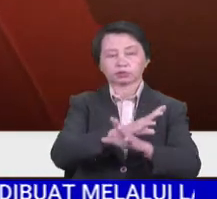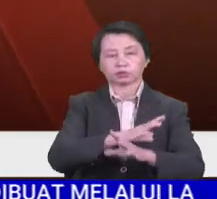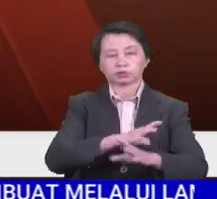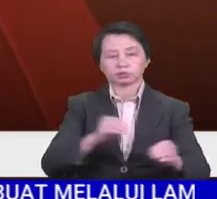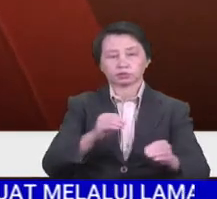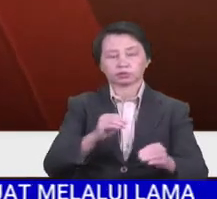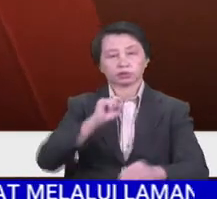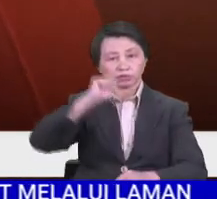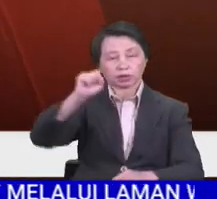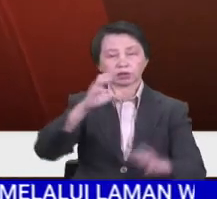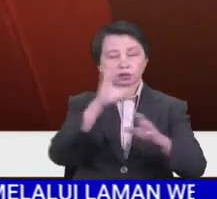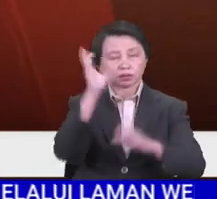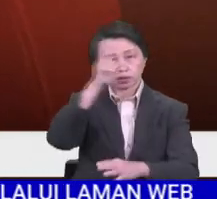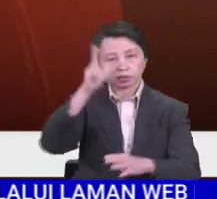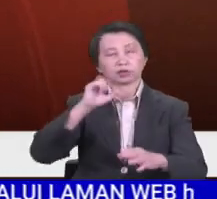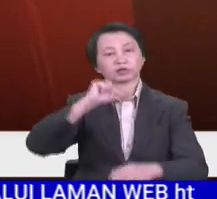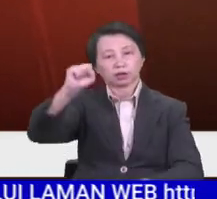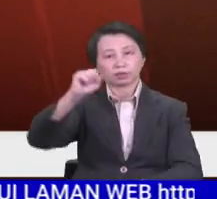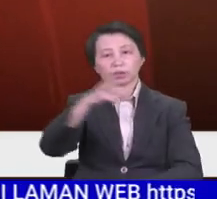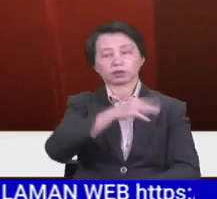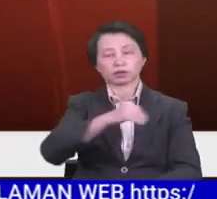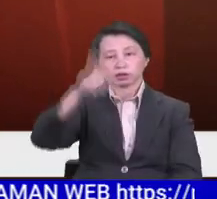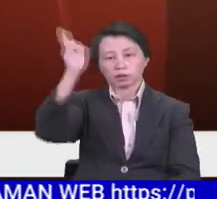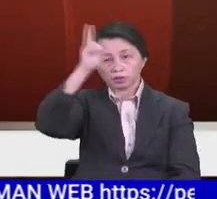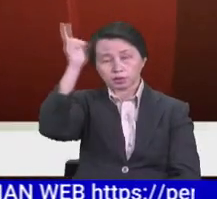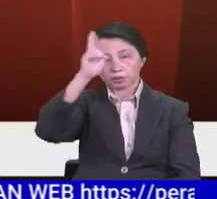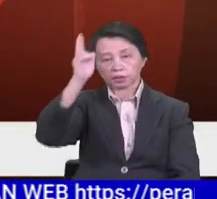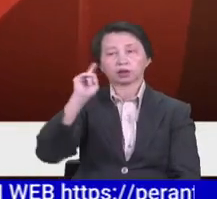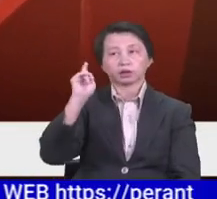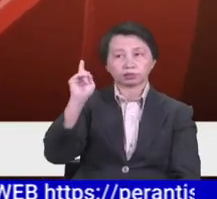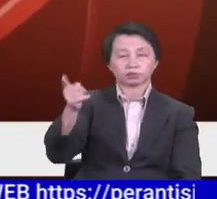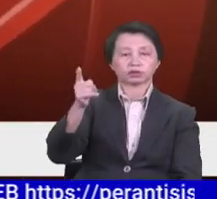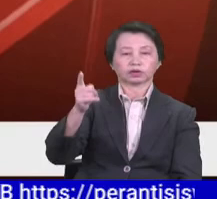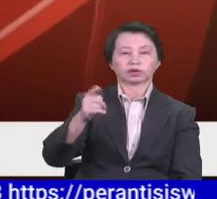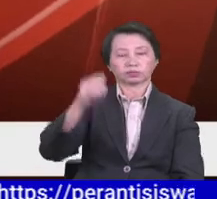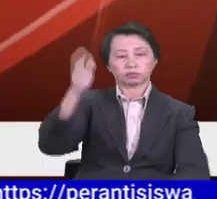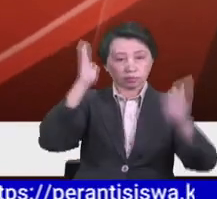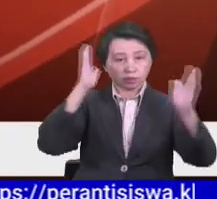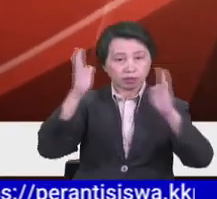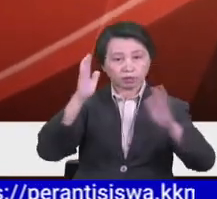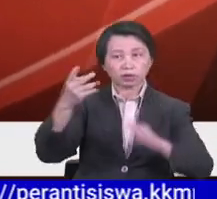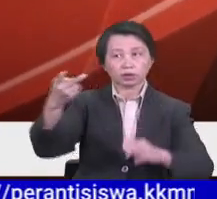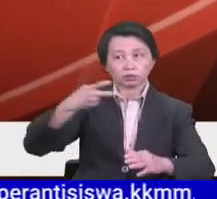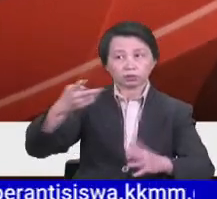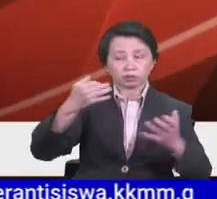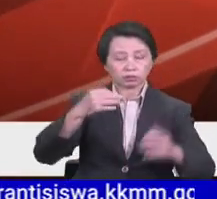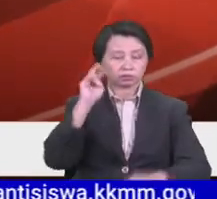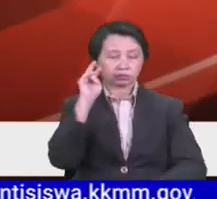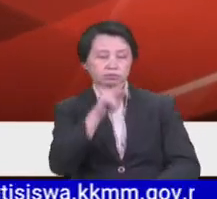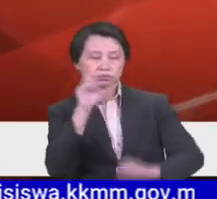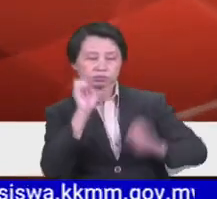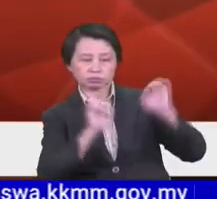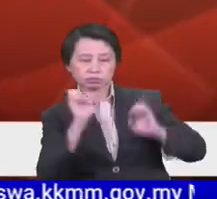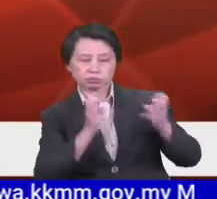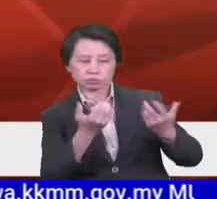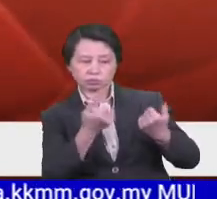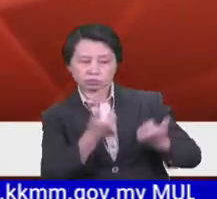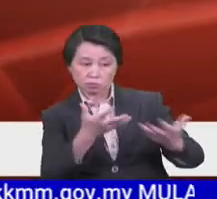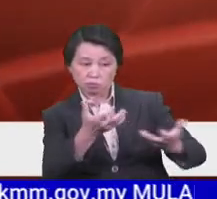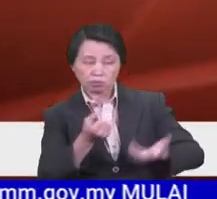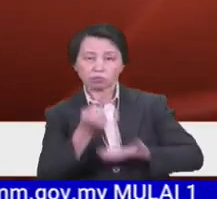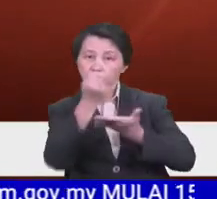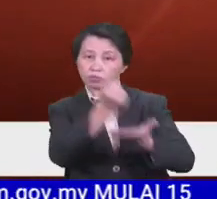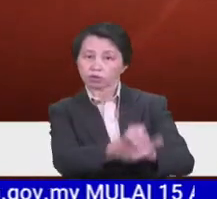atas dasar kemahuan untuk keduaah pihak menilai semula keperluan dari